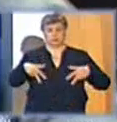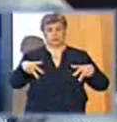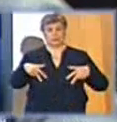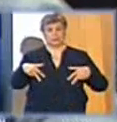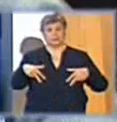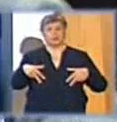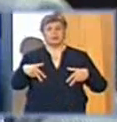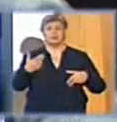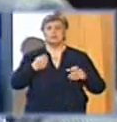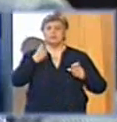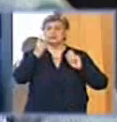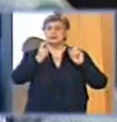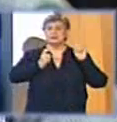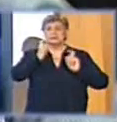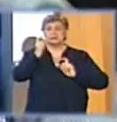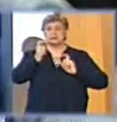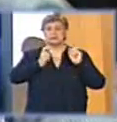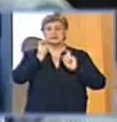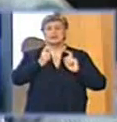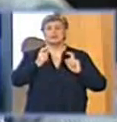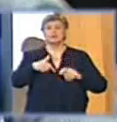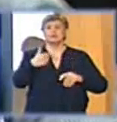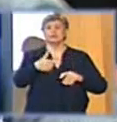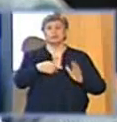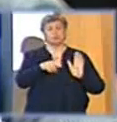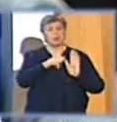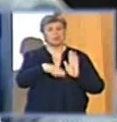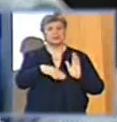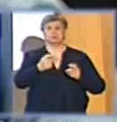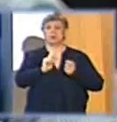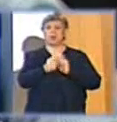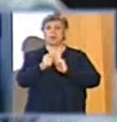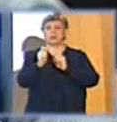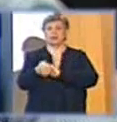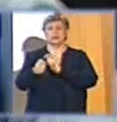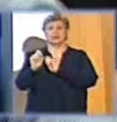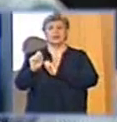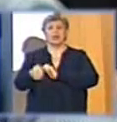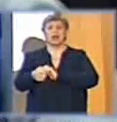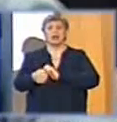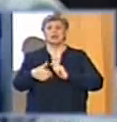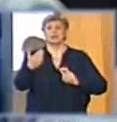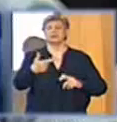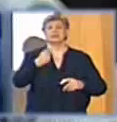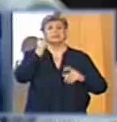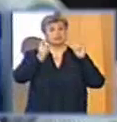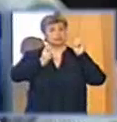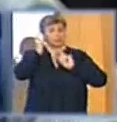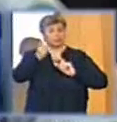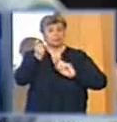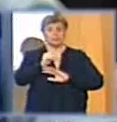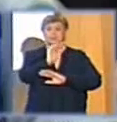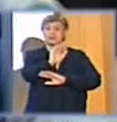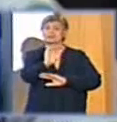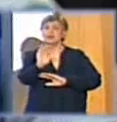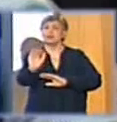πρωτοβουλίας που θα στοχεύει στο να εμπλακεί η κοινωνία σε αυτές τις αλλαγές, δηλαδή να υπάρξει ένα δημοψήφισμα, να τεθεί στην κρίση της